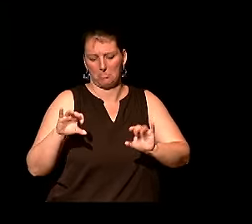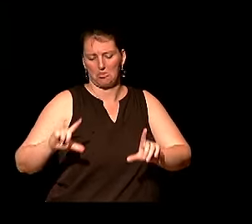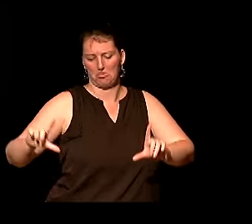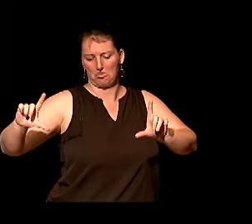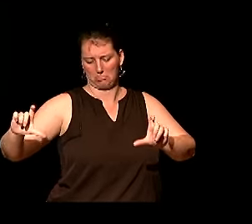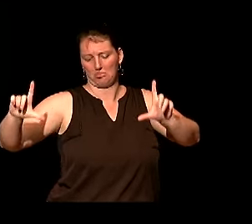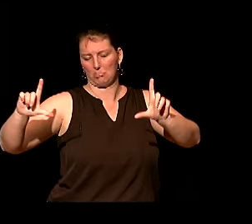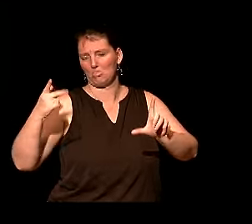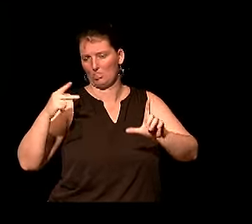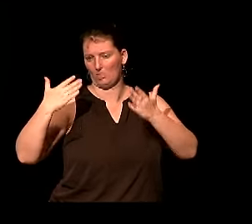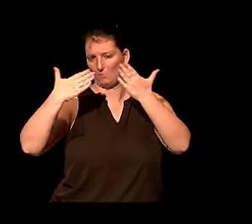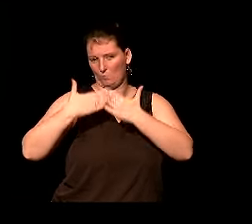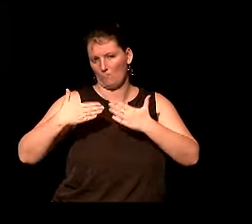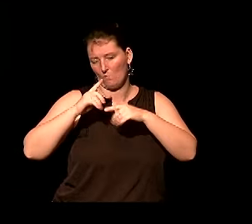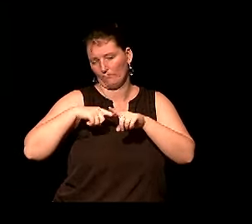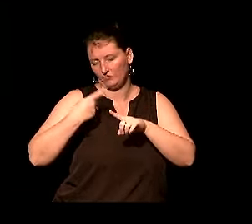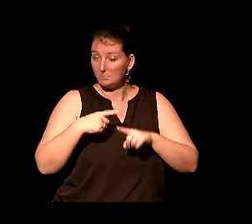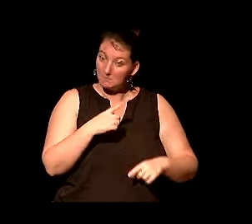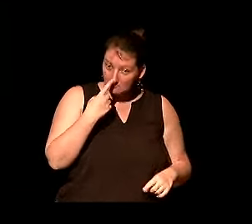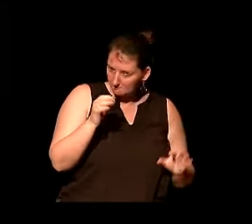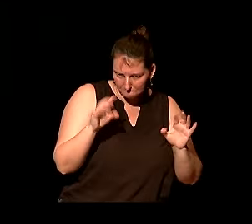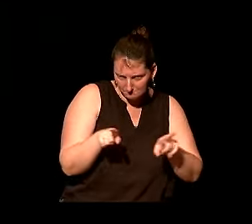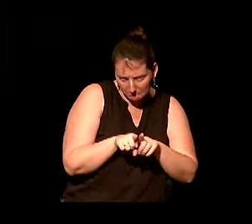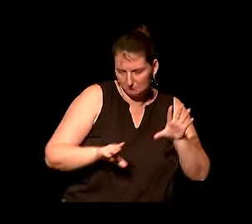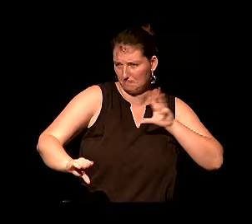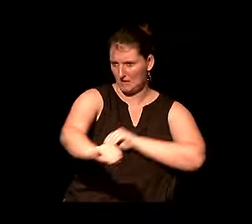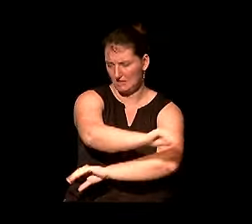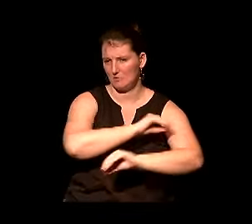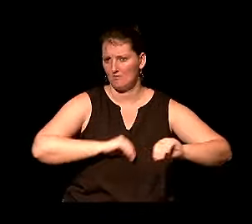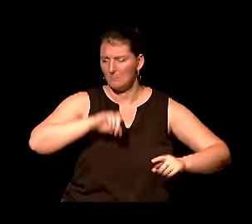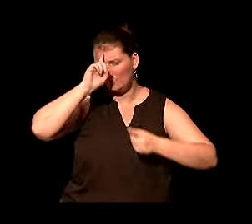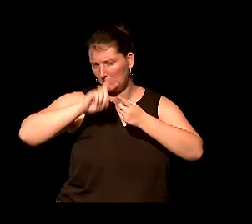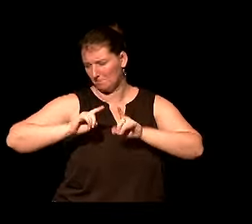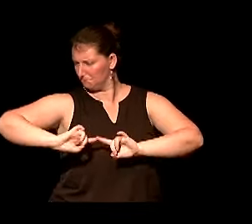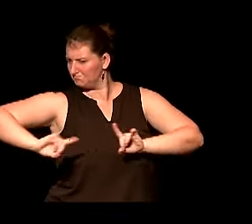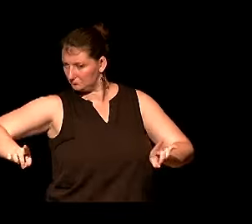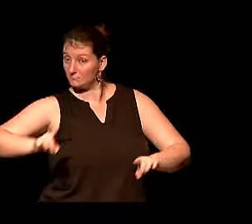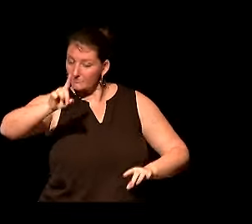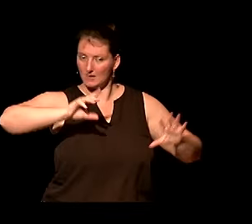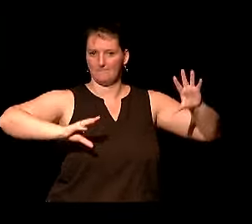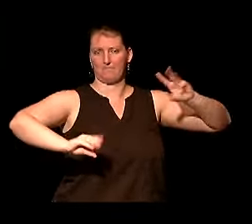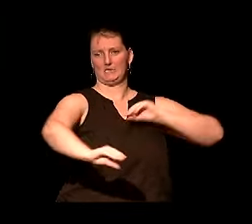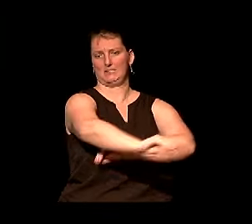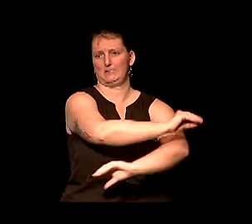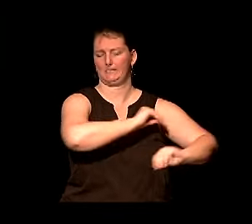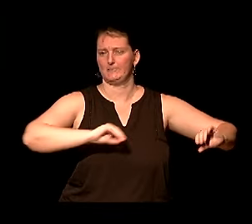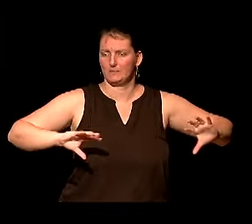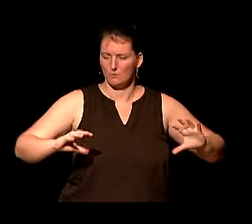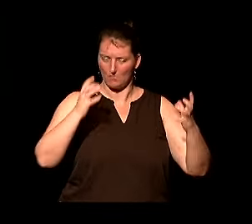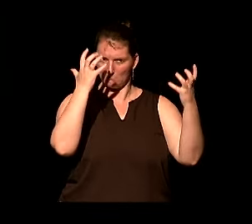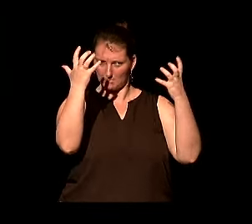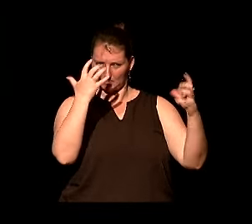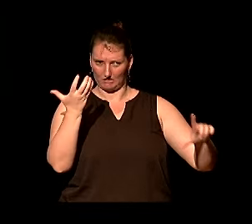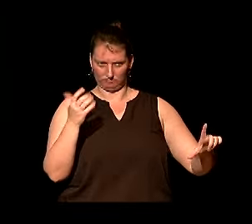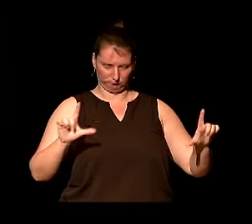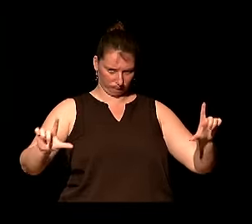même construction spatiale. C'est-à-dire que c'est moins dans le thème, disons, hein, là aussi que ça se joue, que dans l'apprentissage qu'il peut y avoir